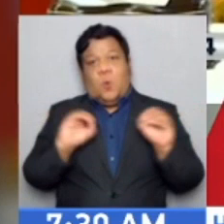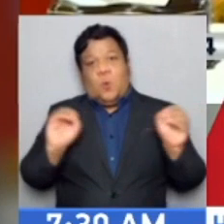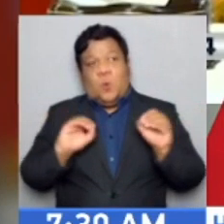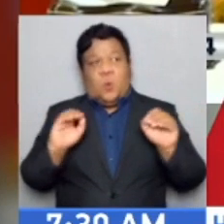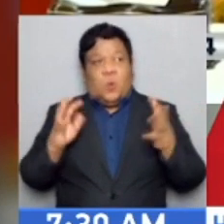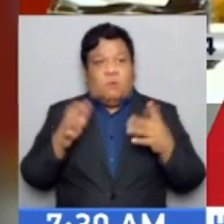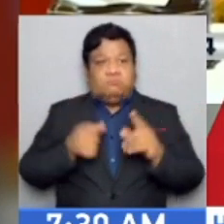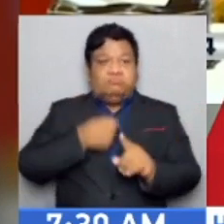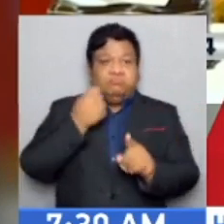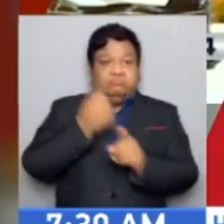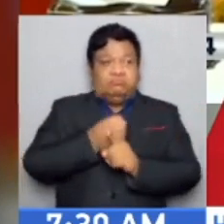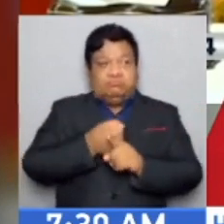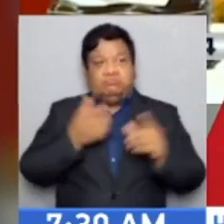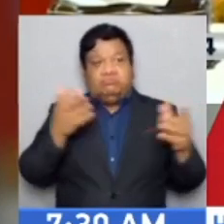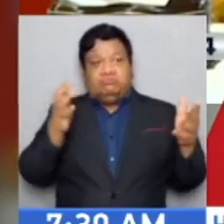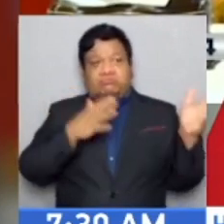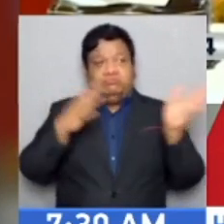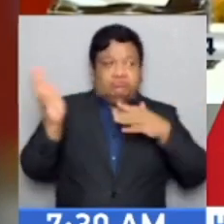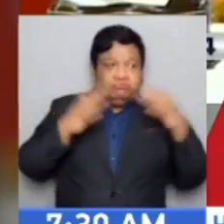destruction caused by